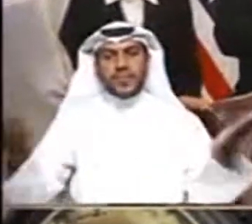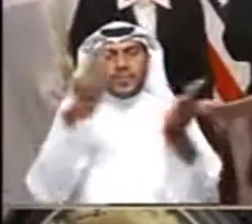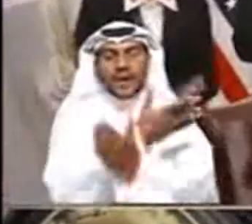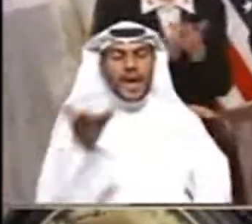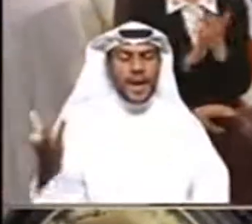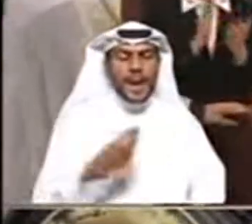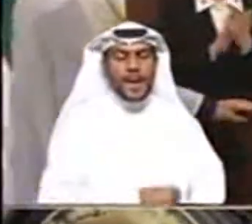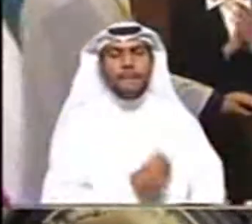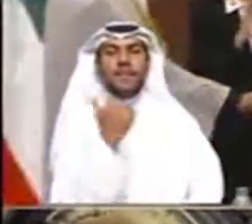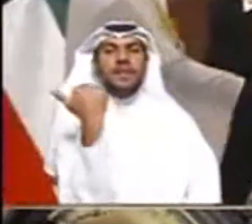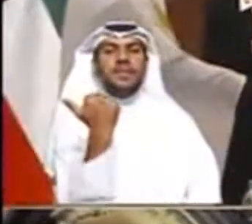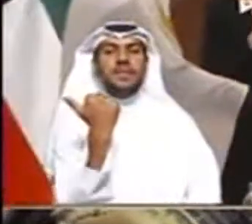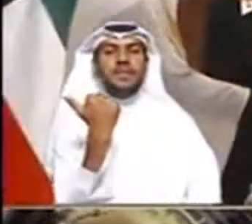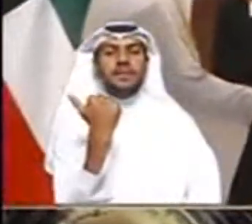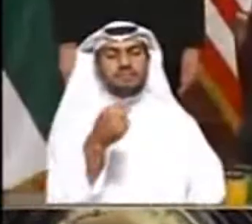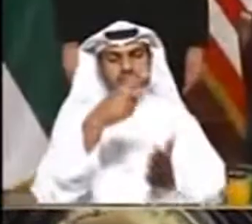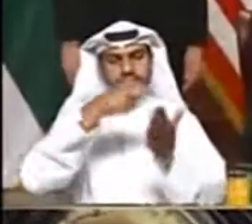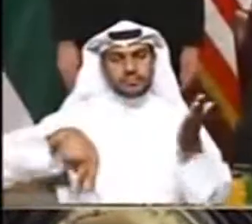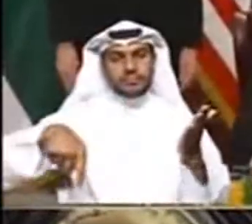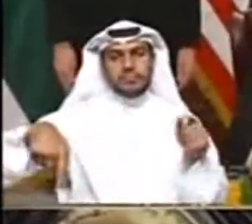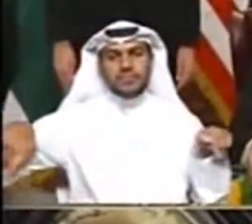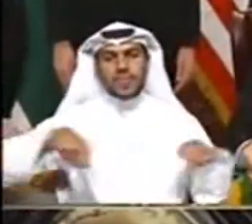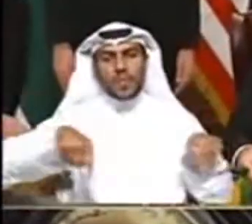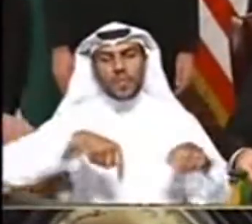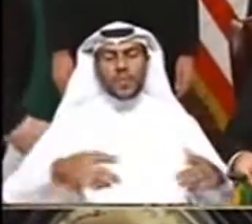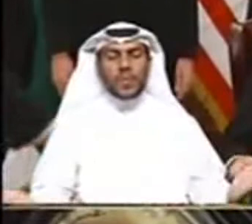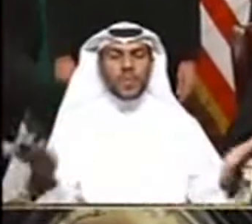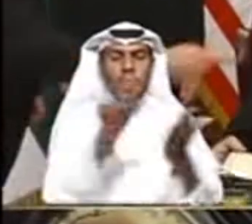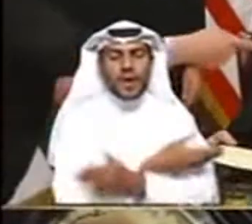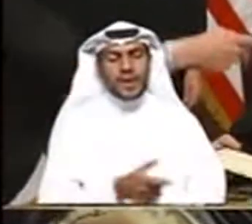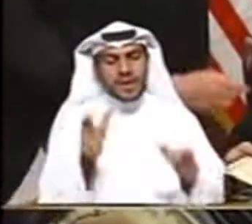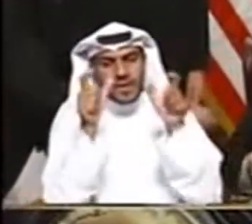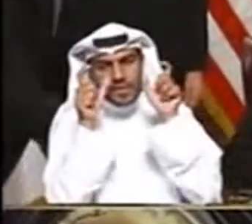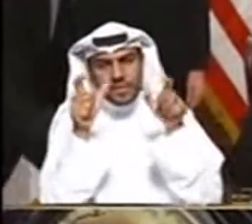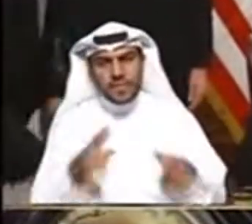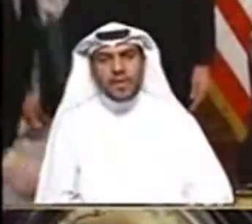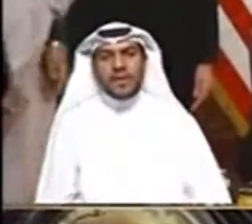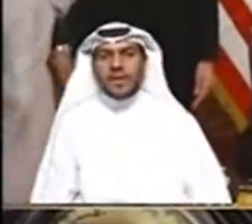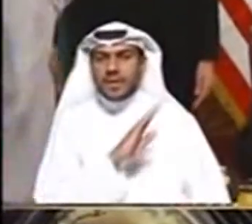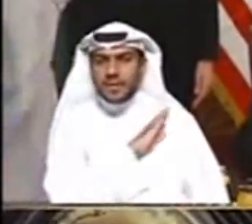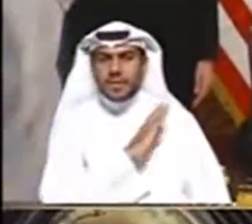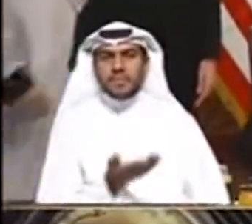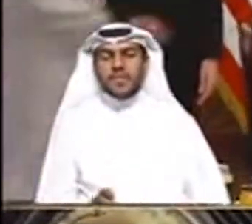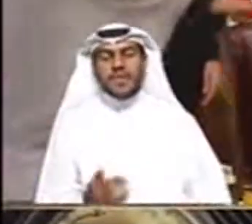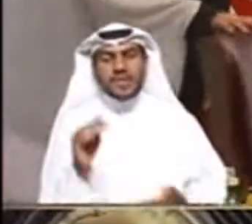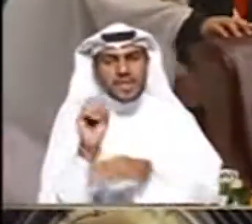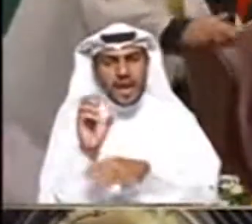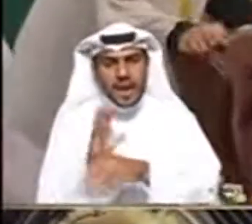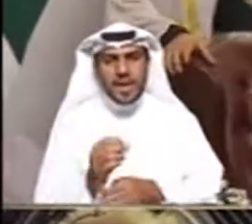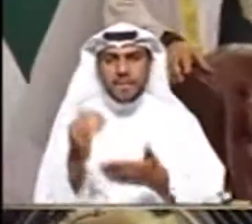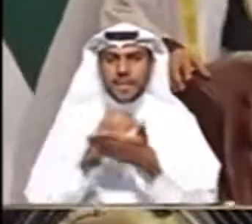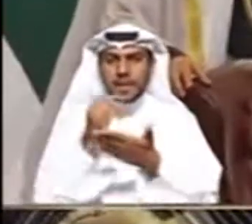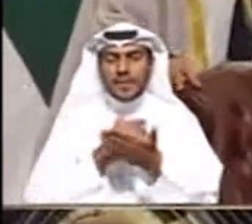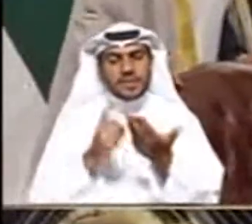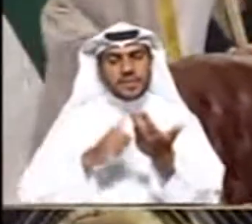الكويت والولايات المتحدة الأمريكية في مجالات الدفاع والأمن والتعليم، حيث تم الاتفاق على إدخال برنامج